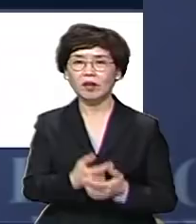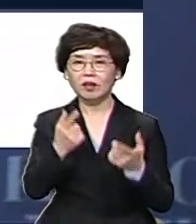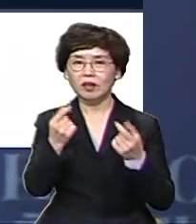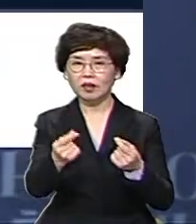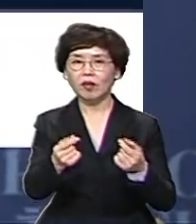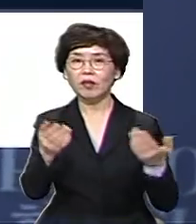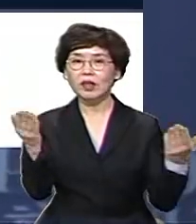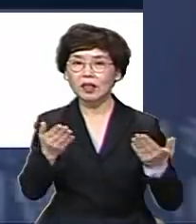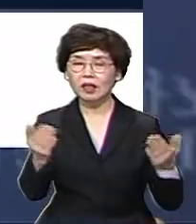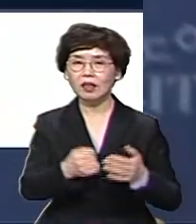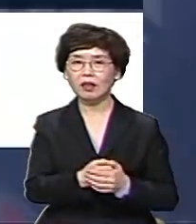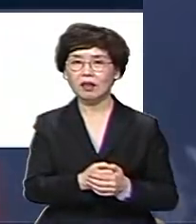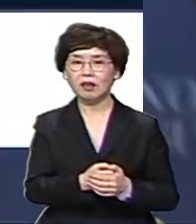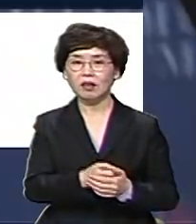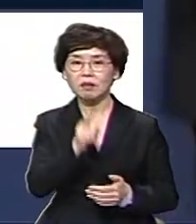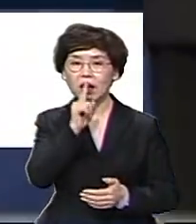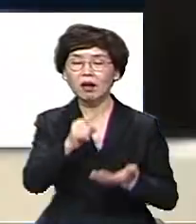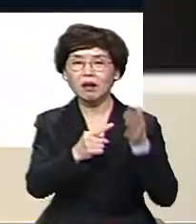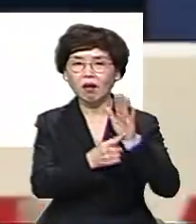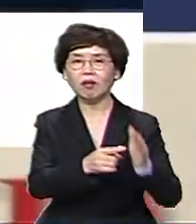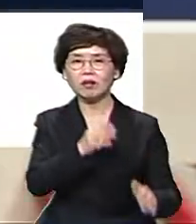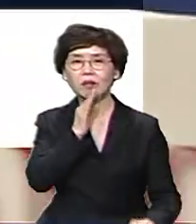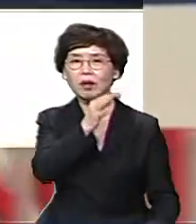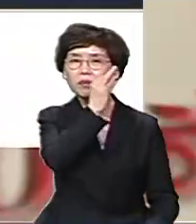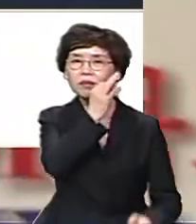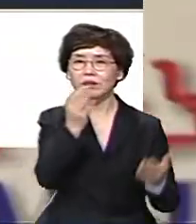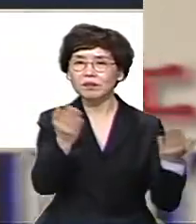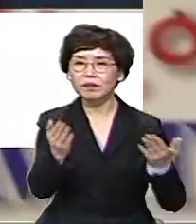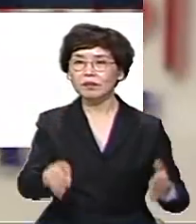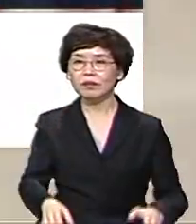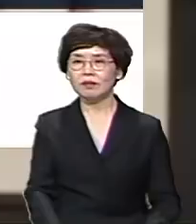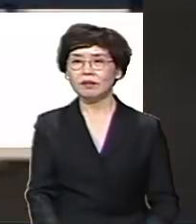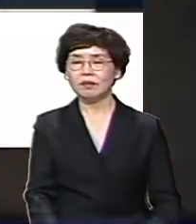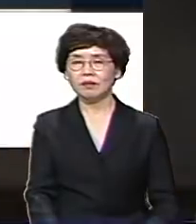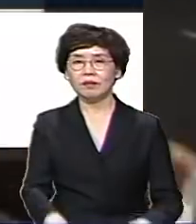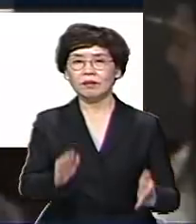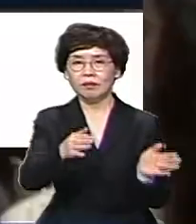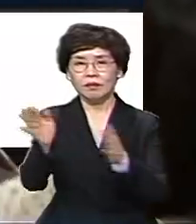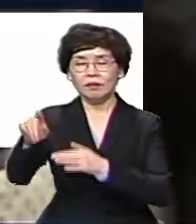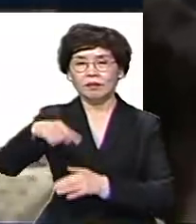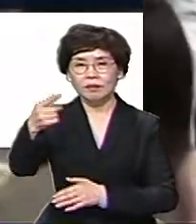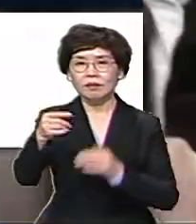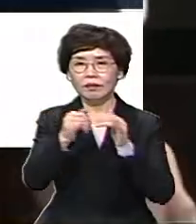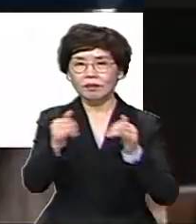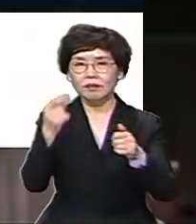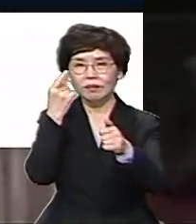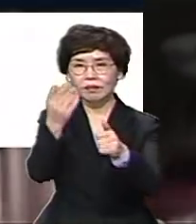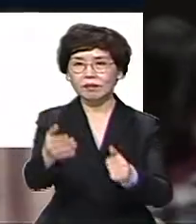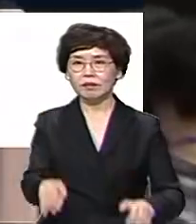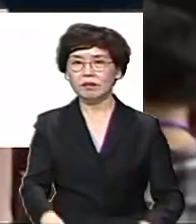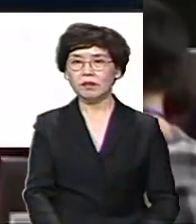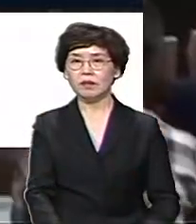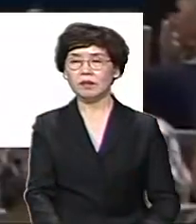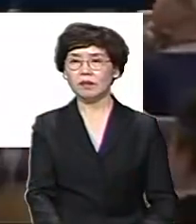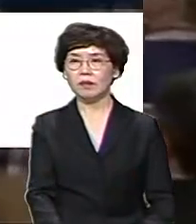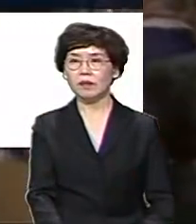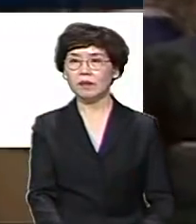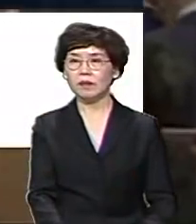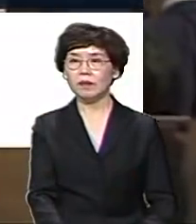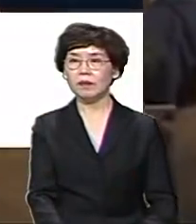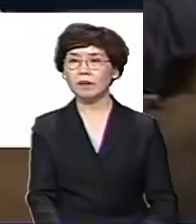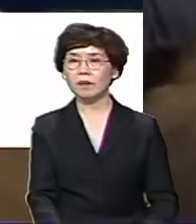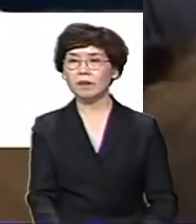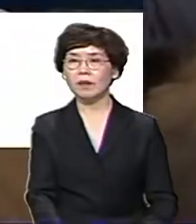유착이 있었다고 하는데 러시아와는 유착이 없었고 또 그런 일이 나오는 것이 수치스럽습니다. 예, 질문 하십시오. 예,